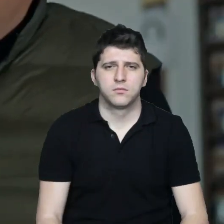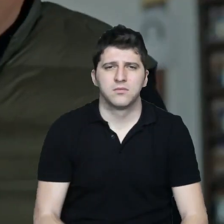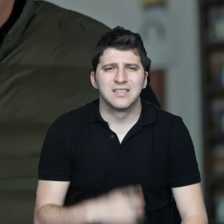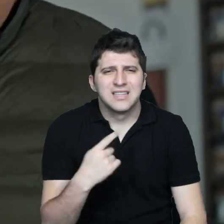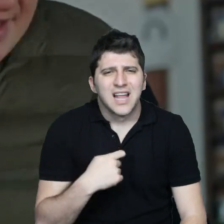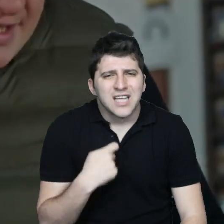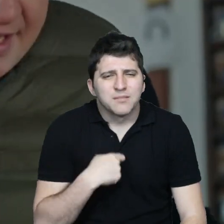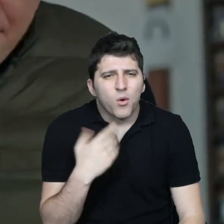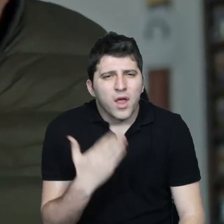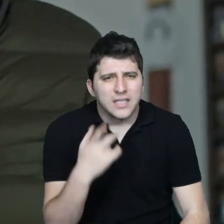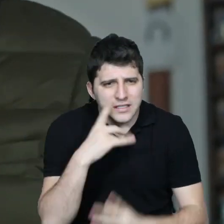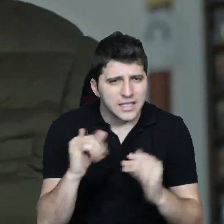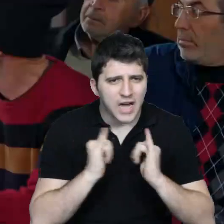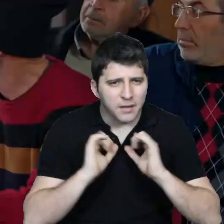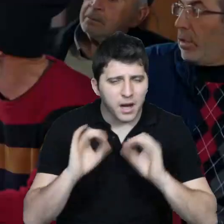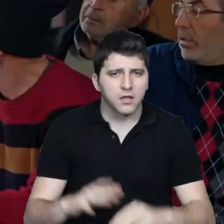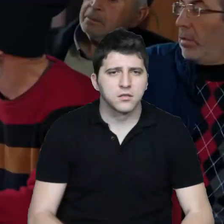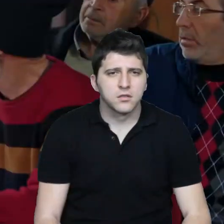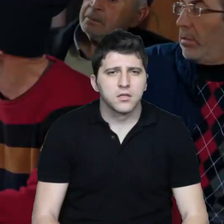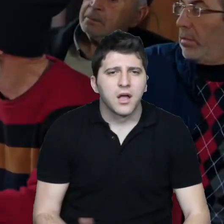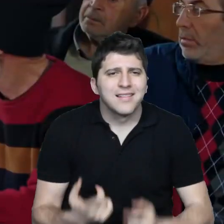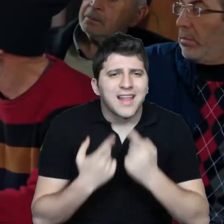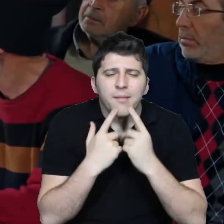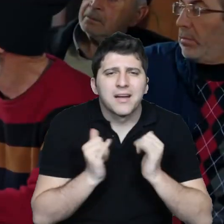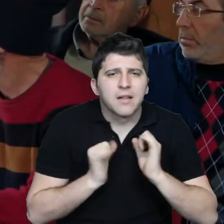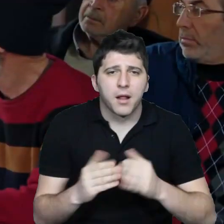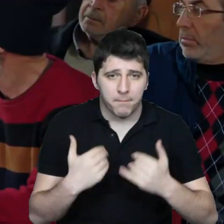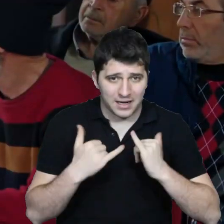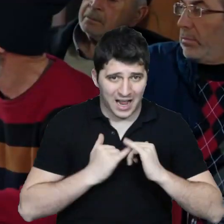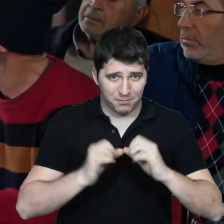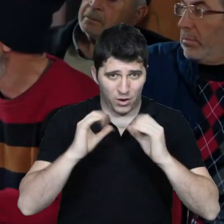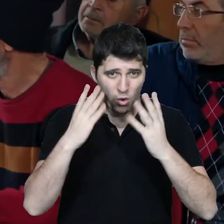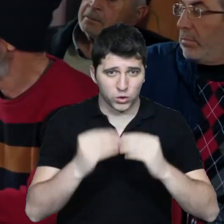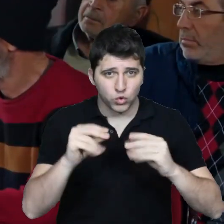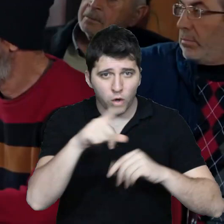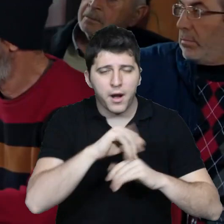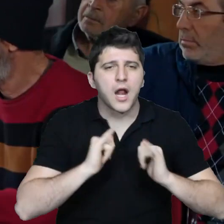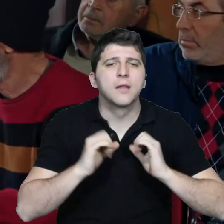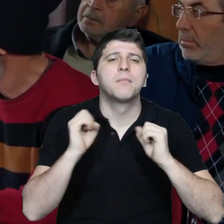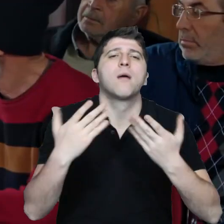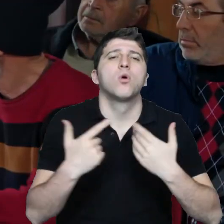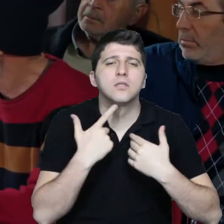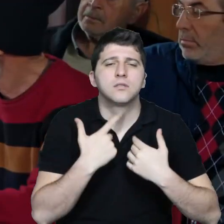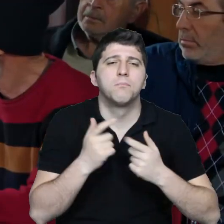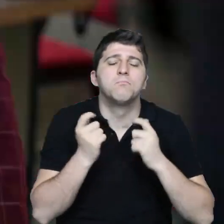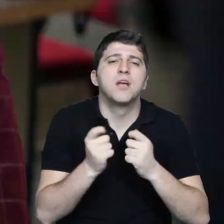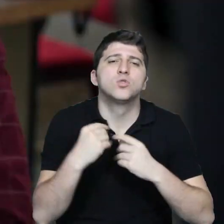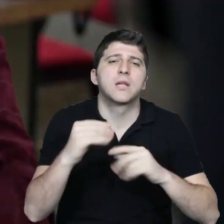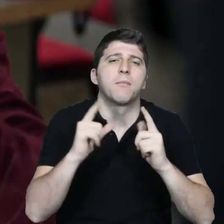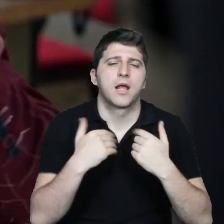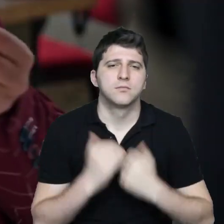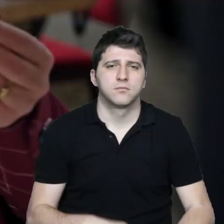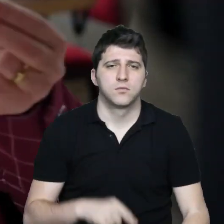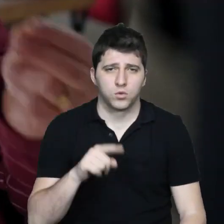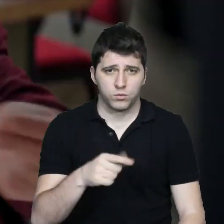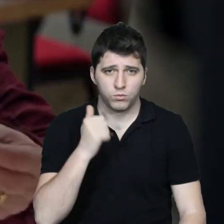ne saçmalıyorsun ya, insanlara rahat baksana. Ne demek rahat bıraksana ya? Ben rahat bırakacağım da toprak rahat bırakmıyor, sıkıştırıyor ya.